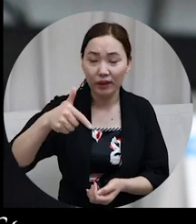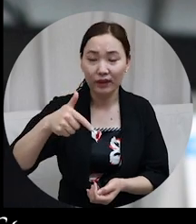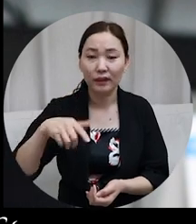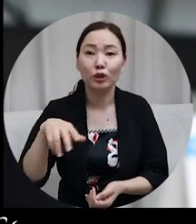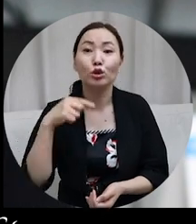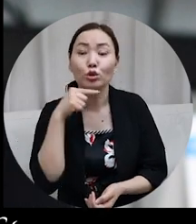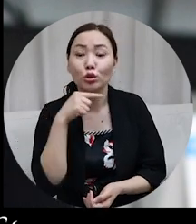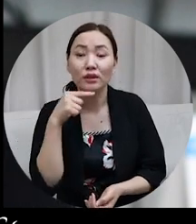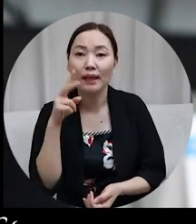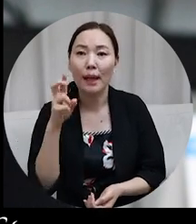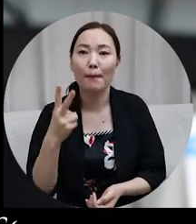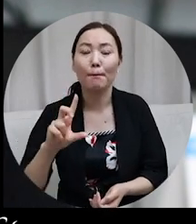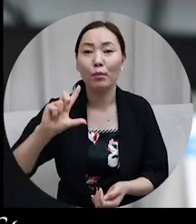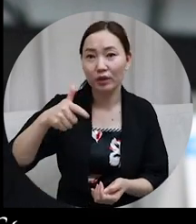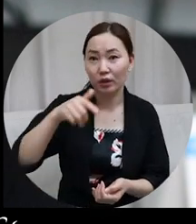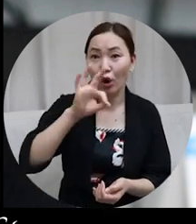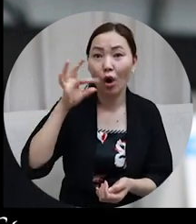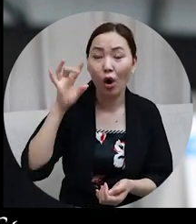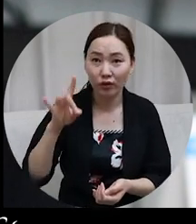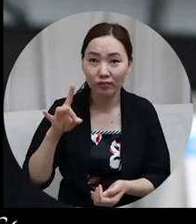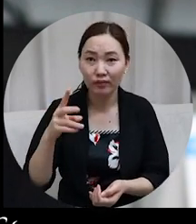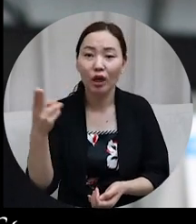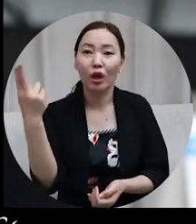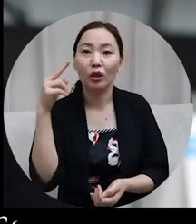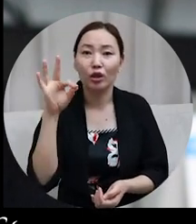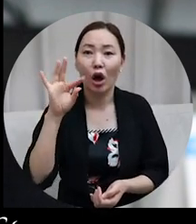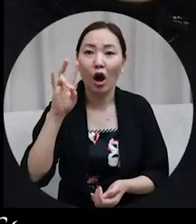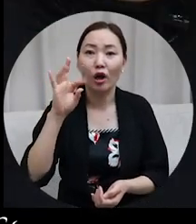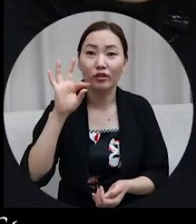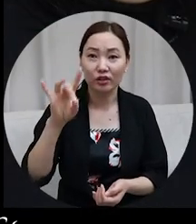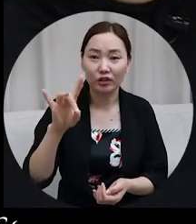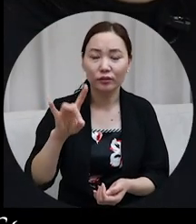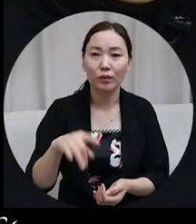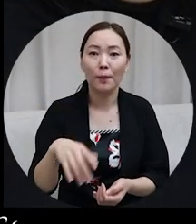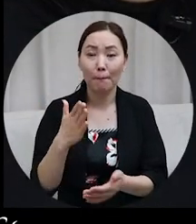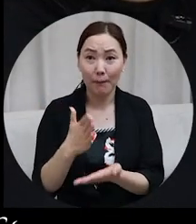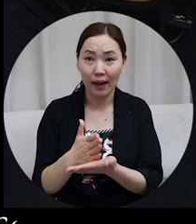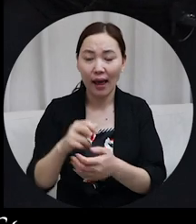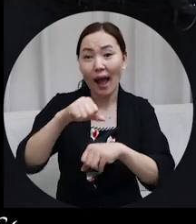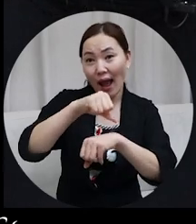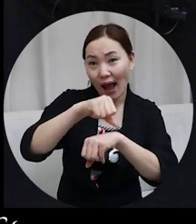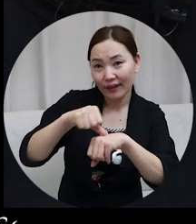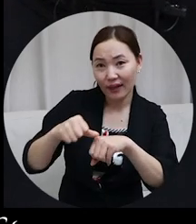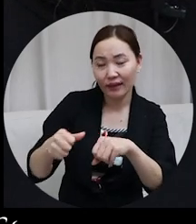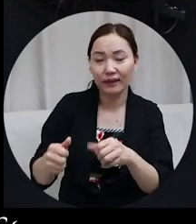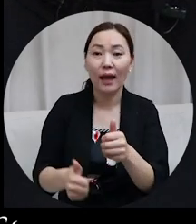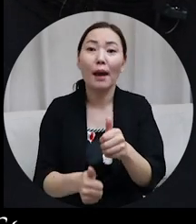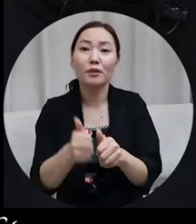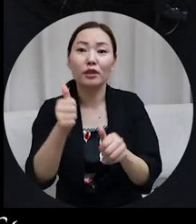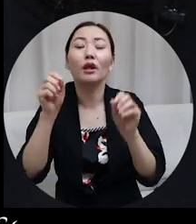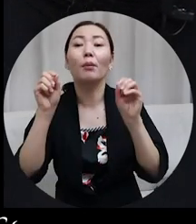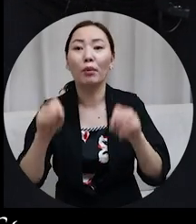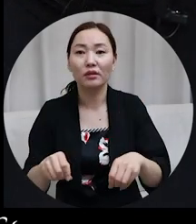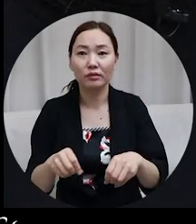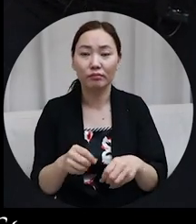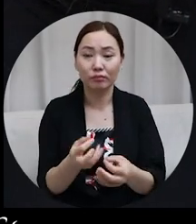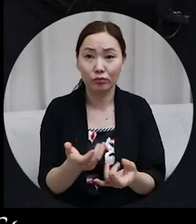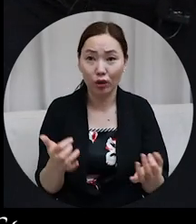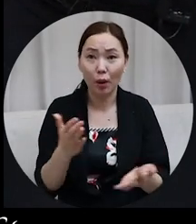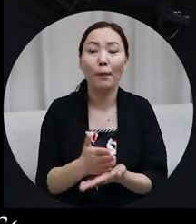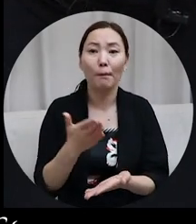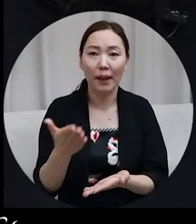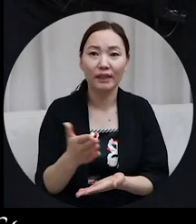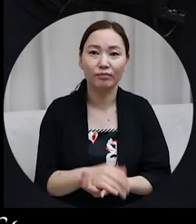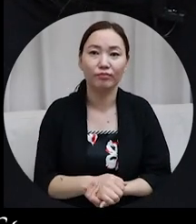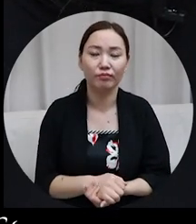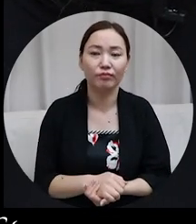илэг амжилттай суулглаа. Асаа нэмлэгийнхэнтэй хамтраад тэгэд мэдээ гарсан. Би ч өөр бүлэг өөр доонортой болохоор тэрийг аягүй соргогоор үлдээж байгаа ш тэр мэдээлдэг.